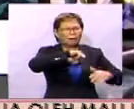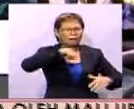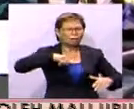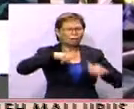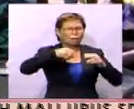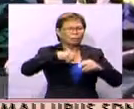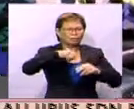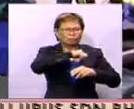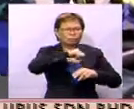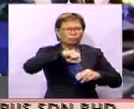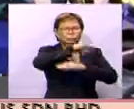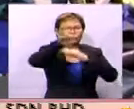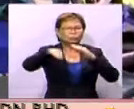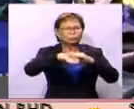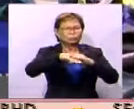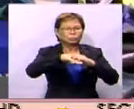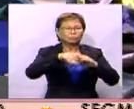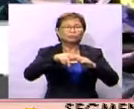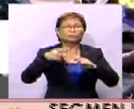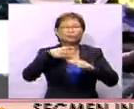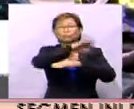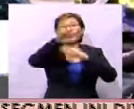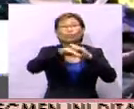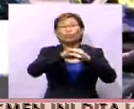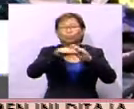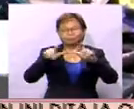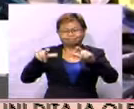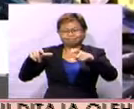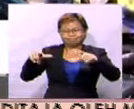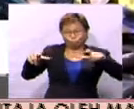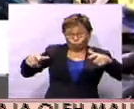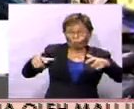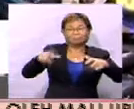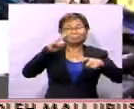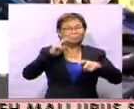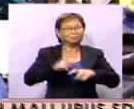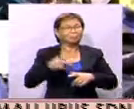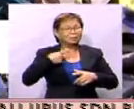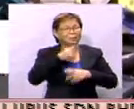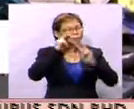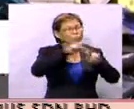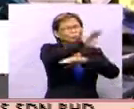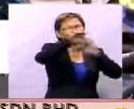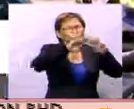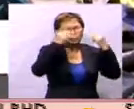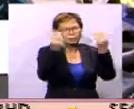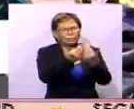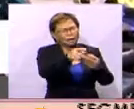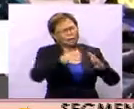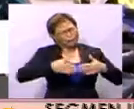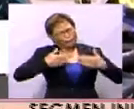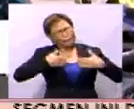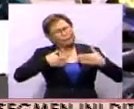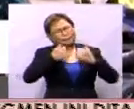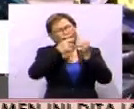warga ataupun seluruh kru-kru yang telah pun terlibat, dan kita dapat lihat bagaimana seluruh masyarakat begitu bergembiralah